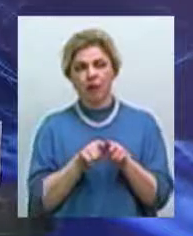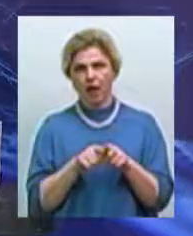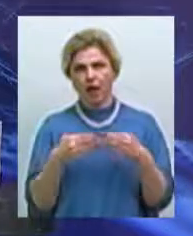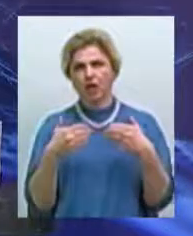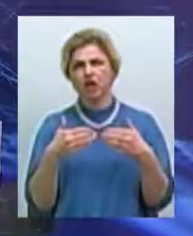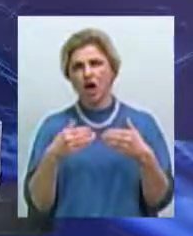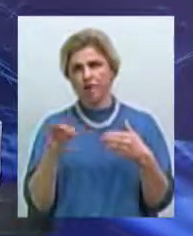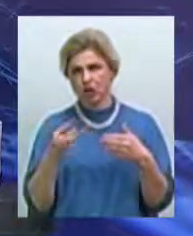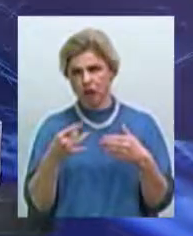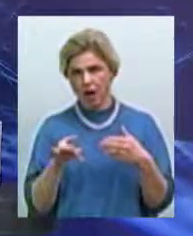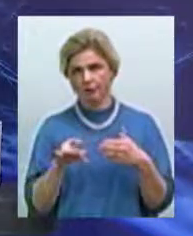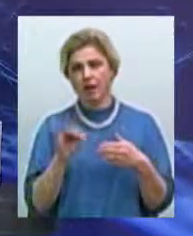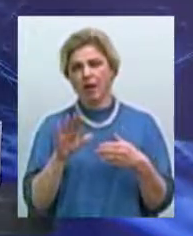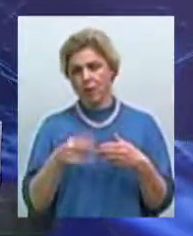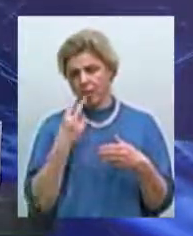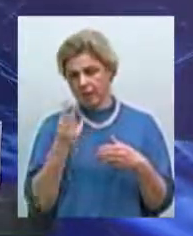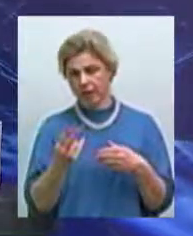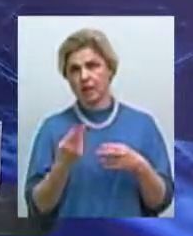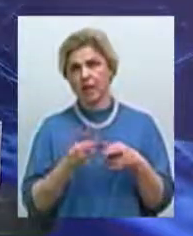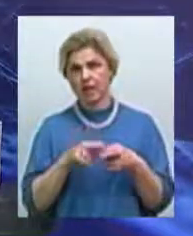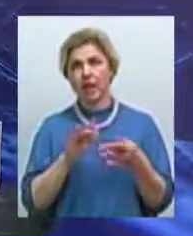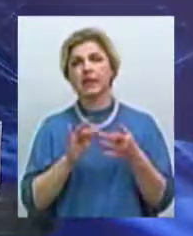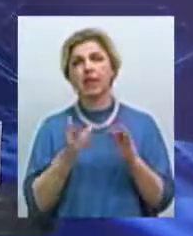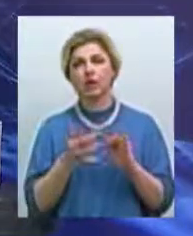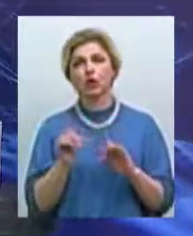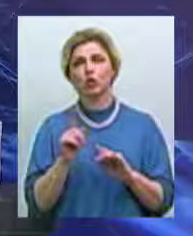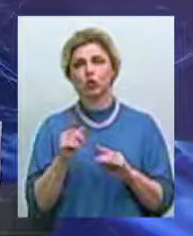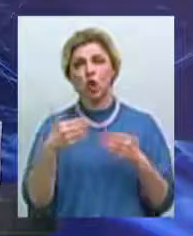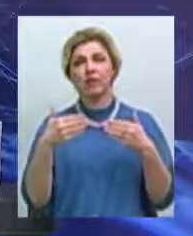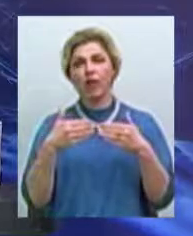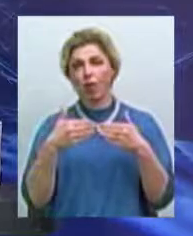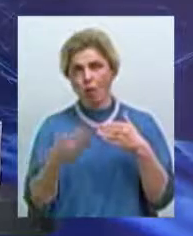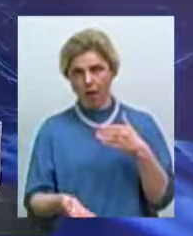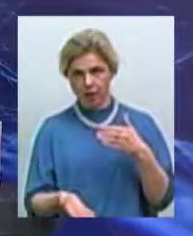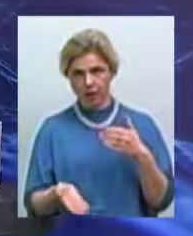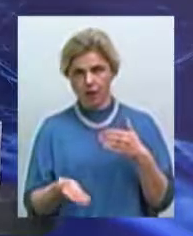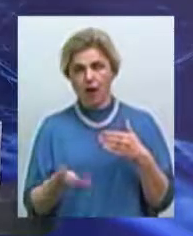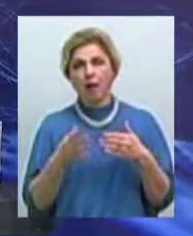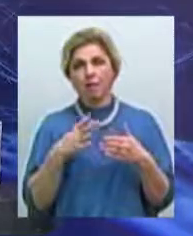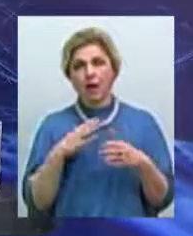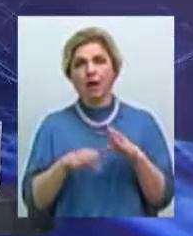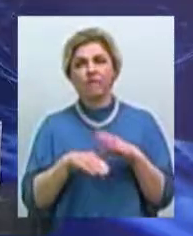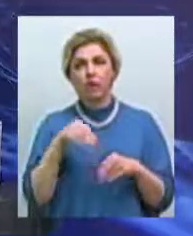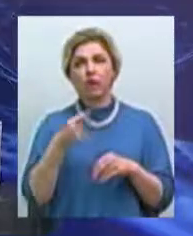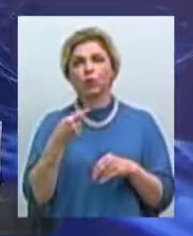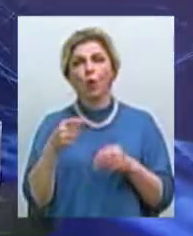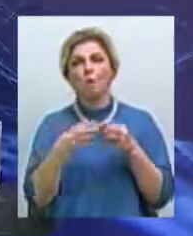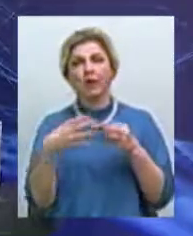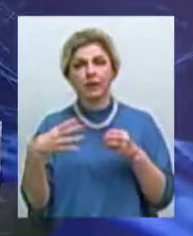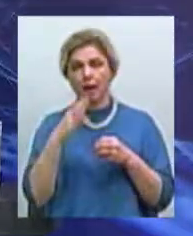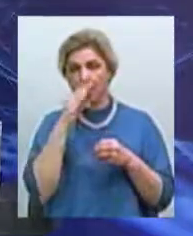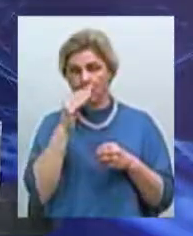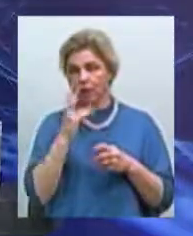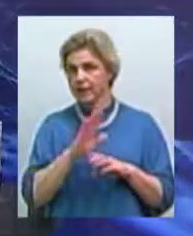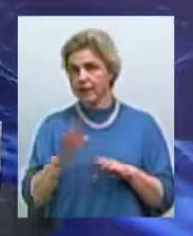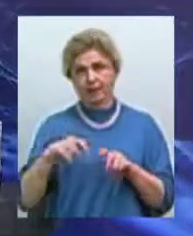які вже, потім ми бачили всі сюжети в інтернеті, що відпали двері. Нами був вибран 15-й маршрут не зря, тому що